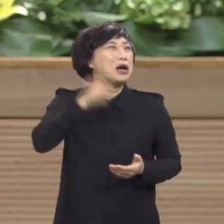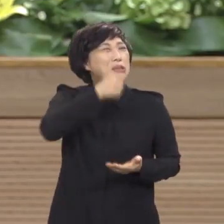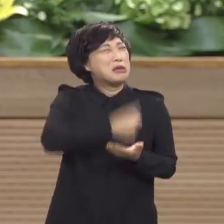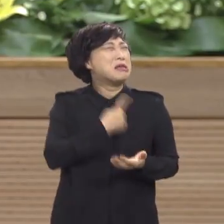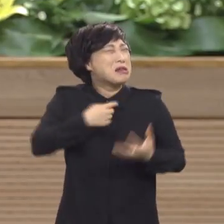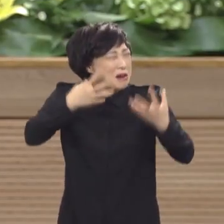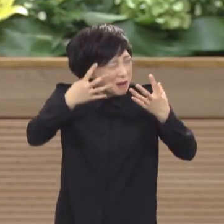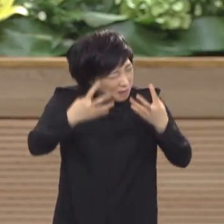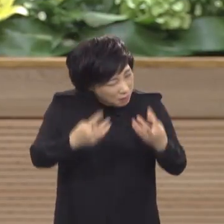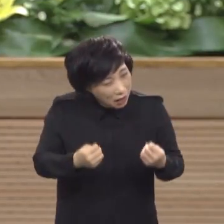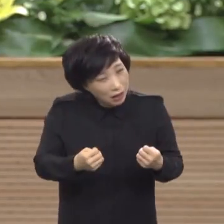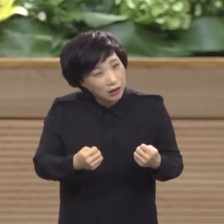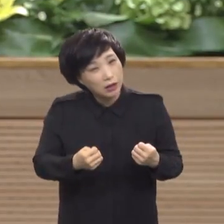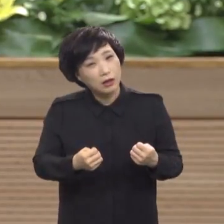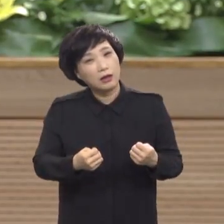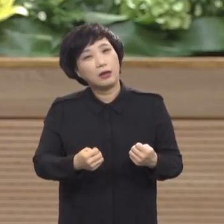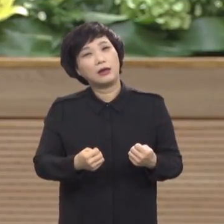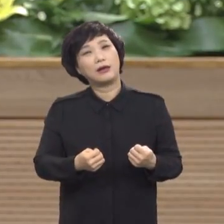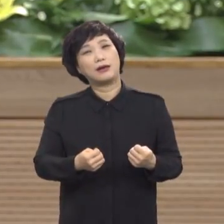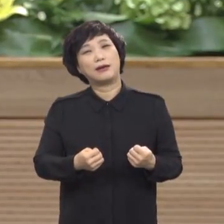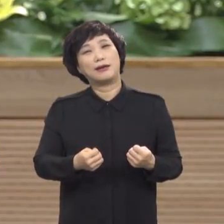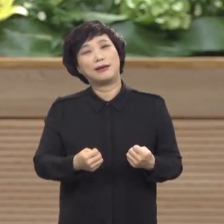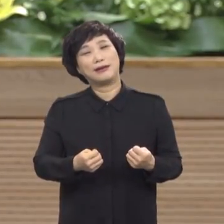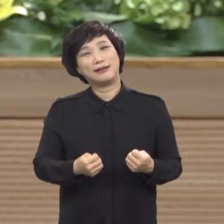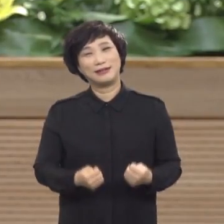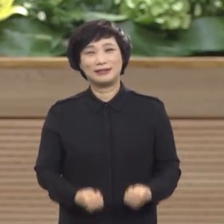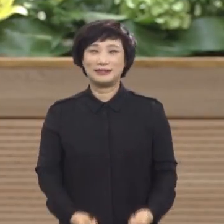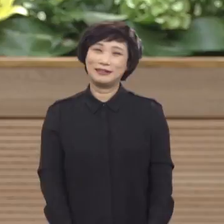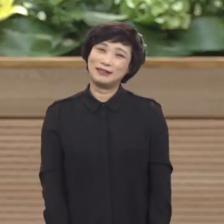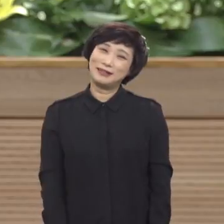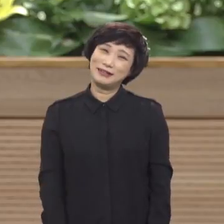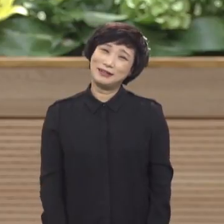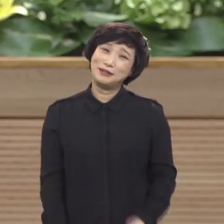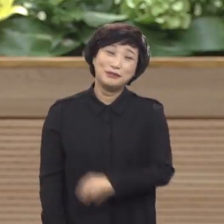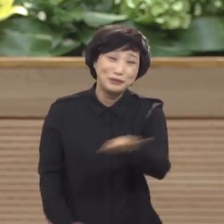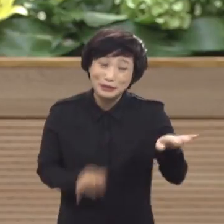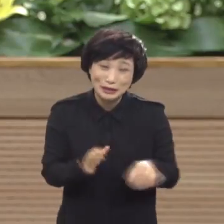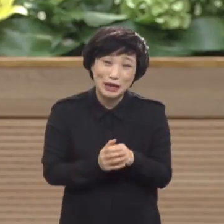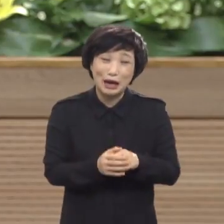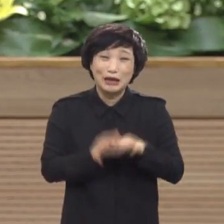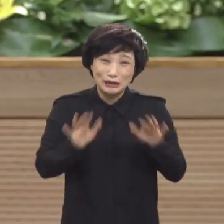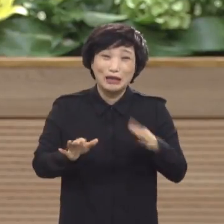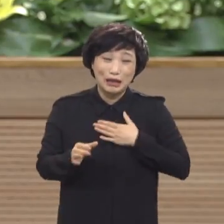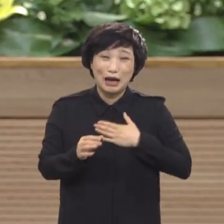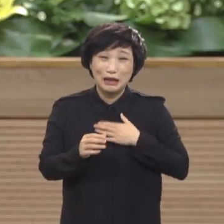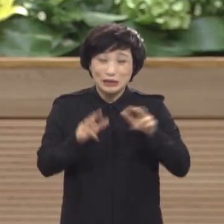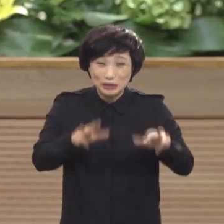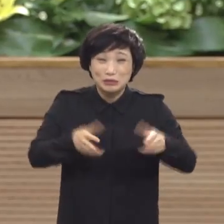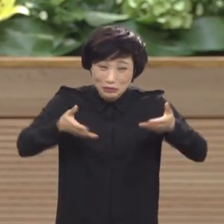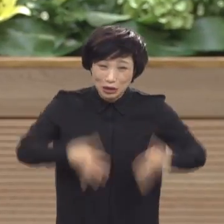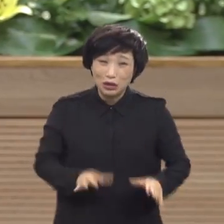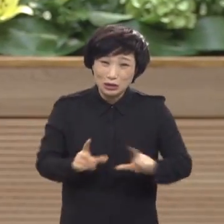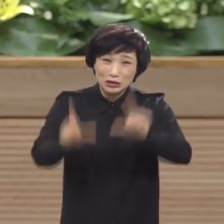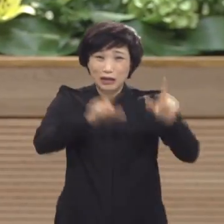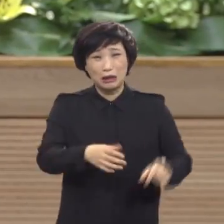짓고 사는 그런 상황을 만들어낸다면 이 땅에 태어난 것이 얼마나 불행하냐. 영혼의 때